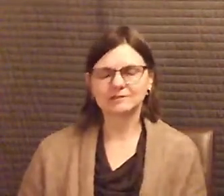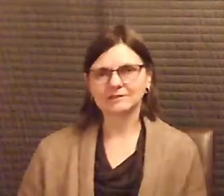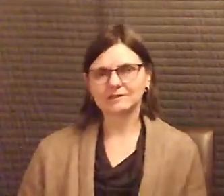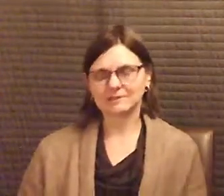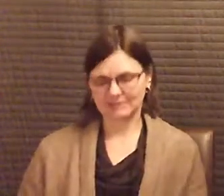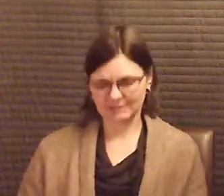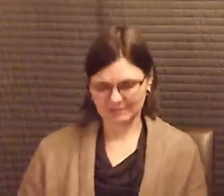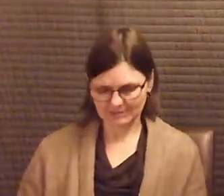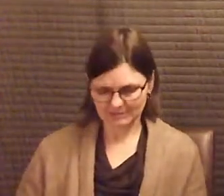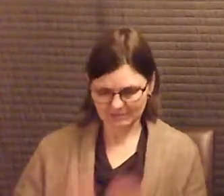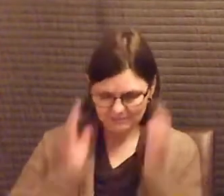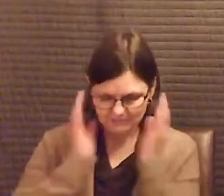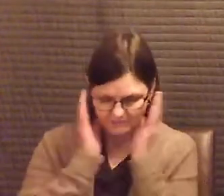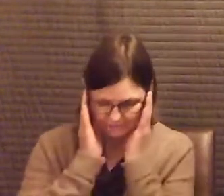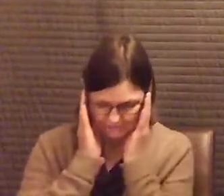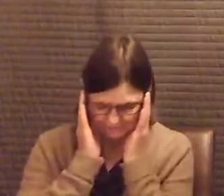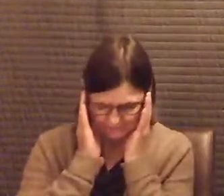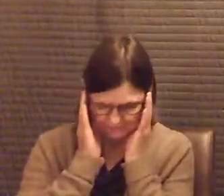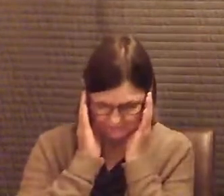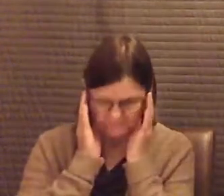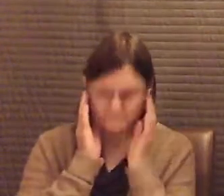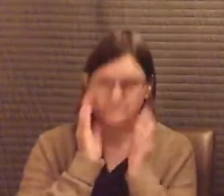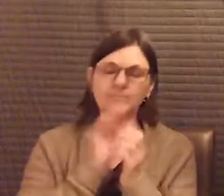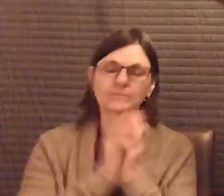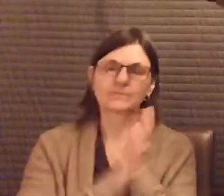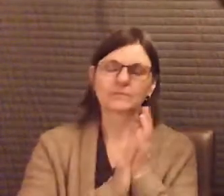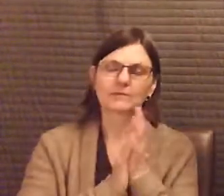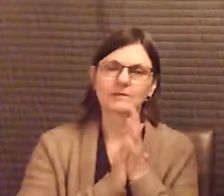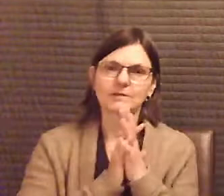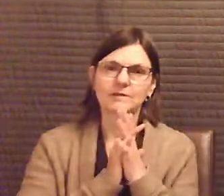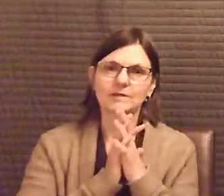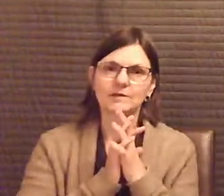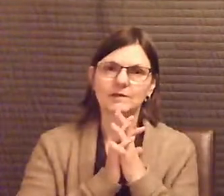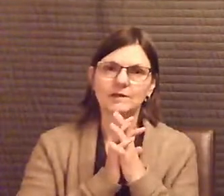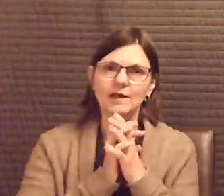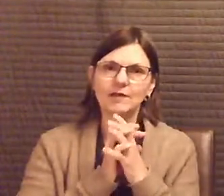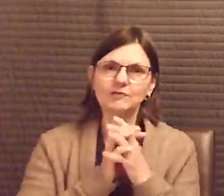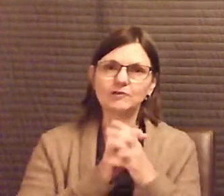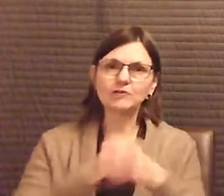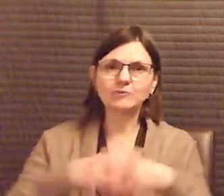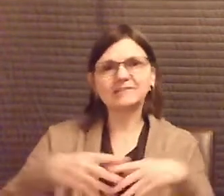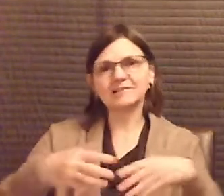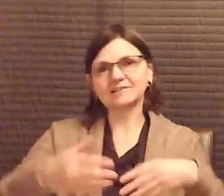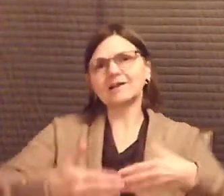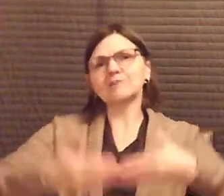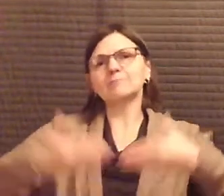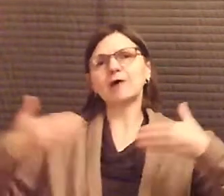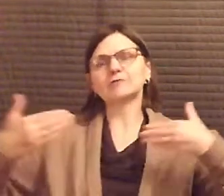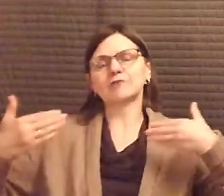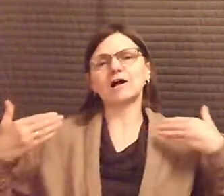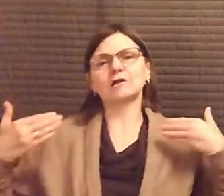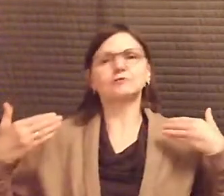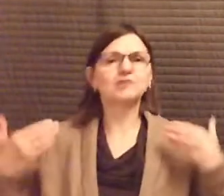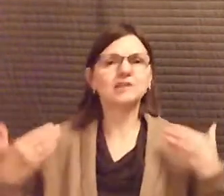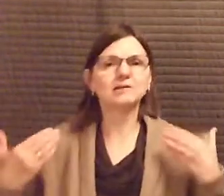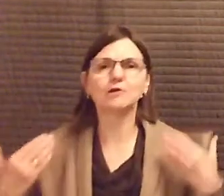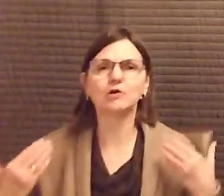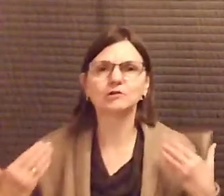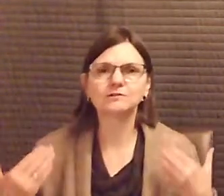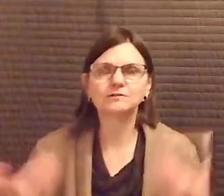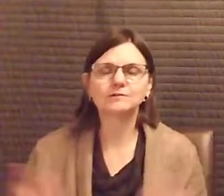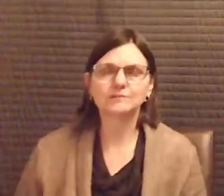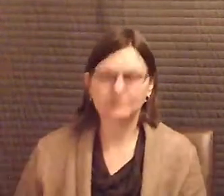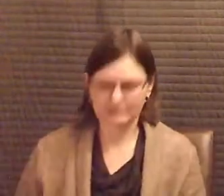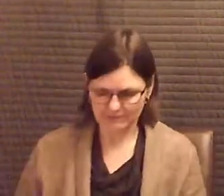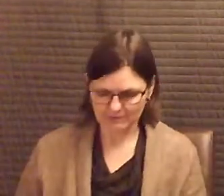mijn looks onszelf af of dat professor zoom en sluit de mens zichzelf buiten alle voorzieningen van